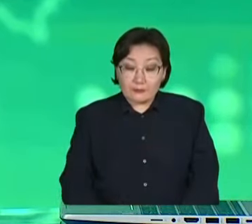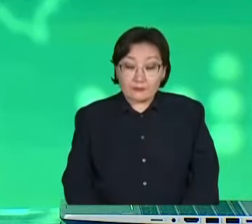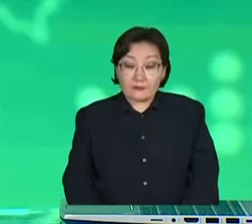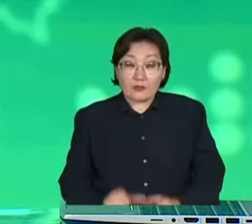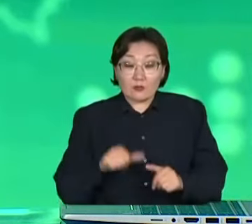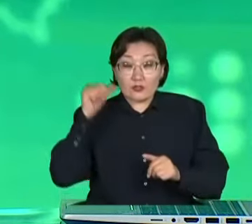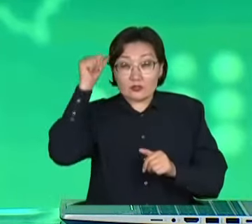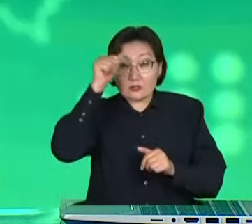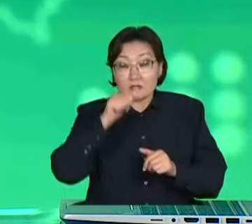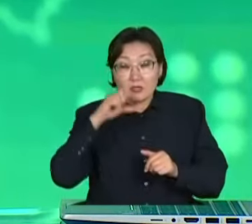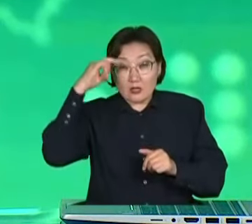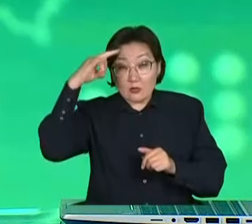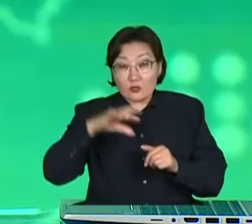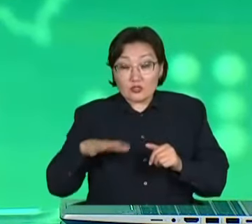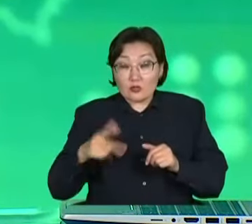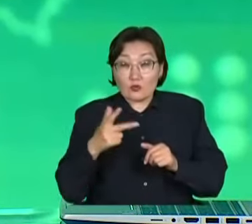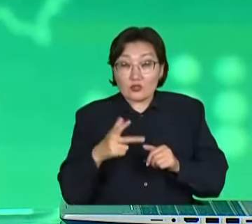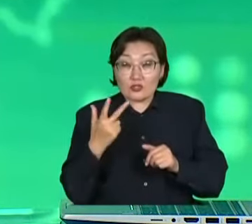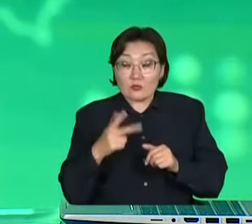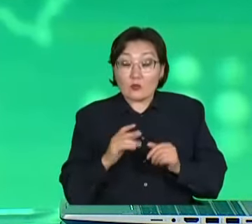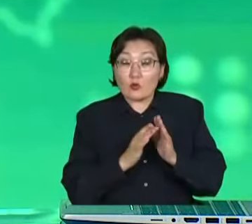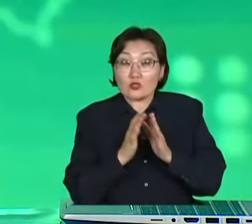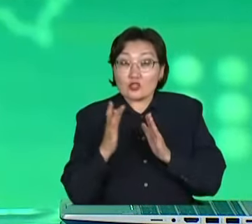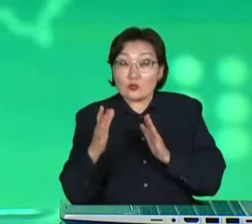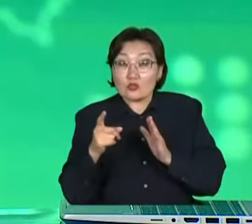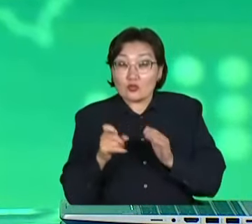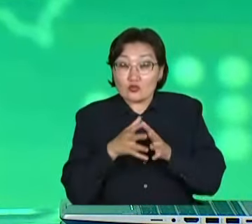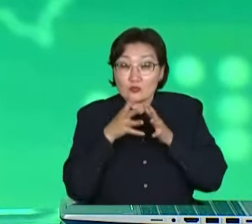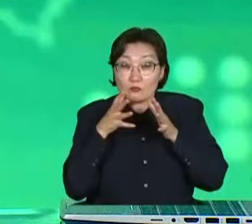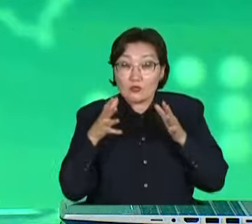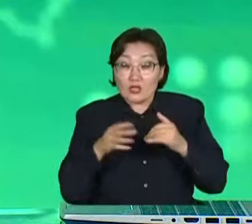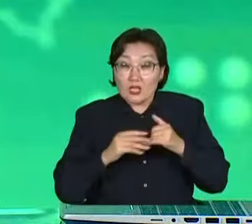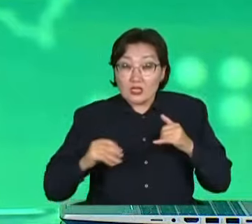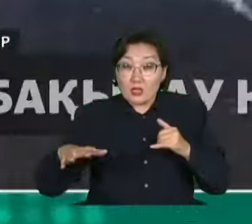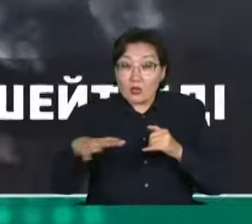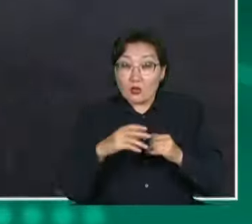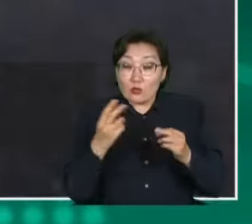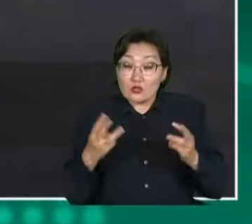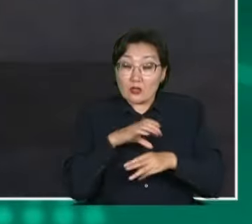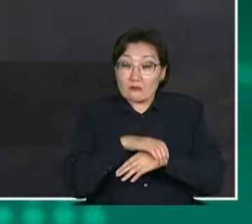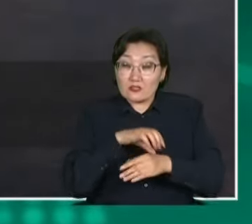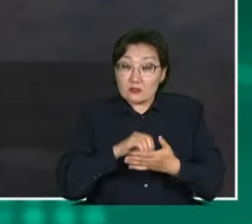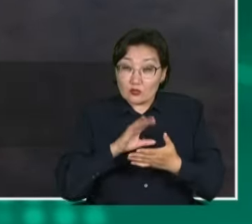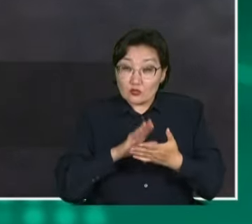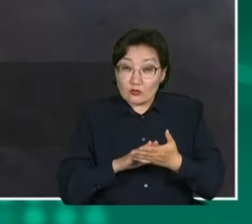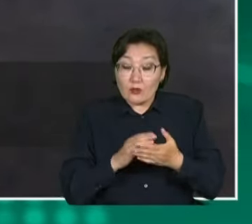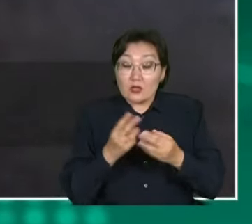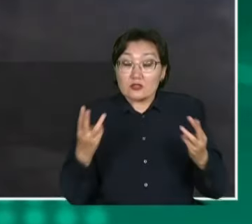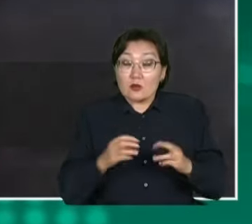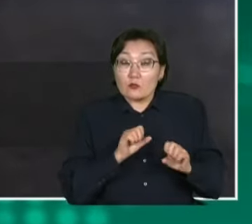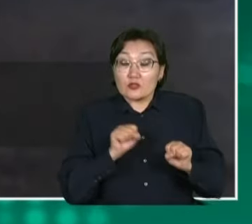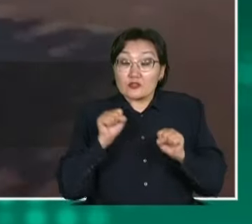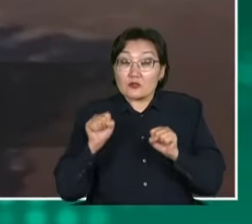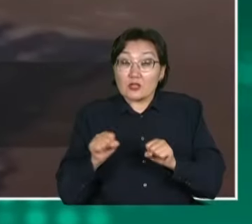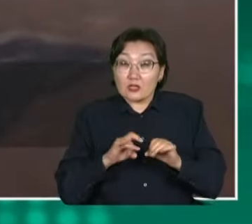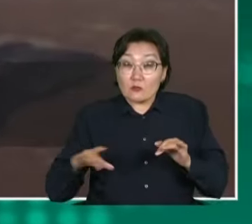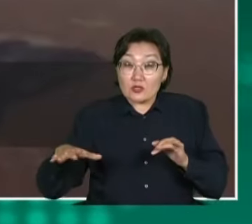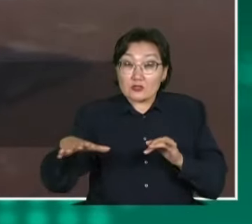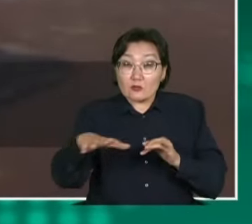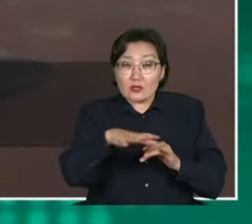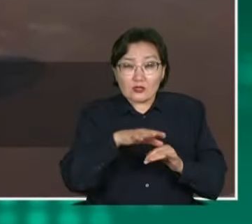Биылдың өзінде ел аумағында 33 орман және 100-ден аса дала өрті тіркелген. Тілсіз жаудың алдын алу үшін қазір